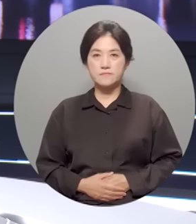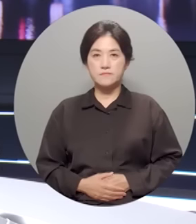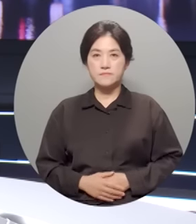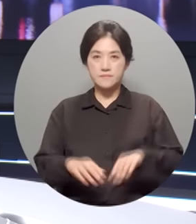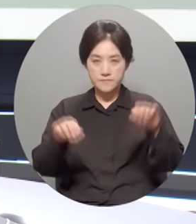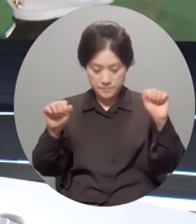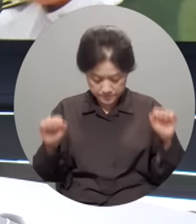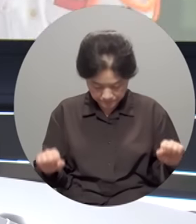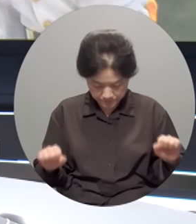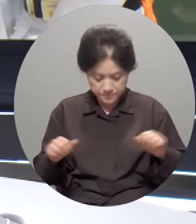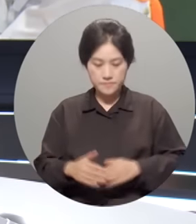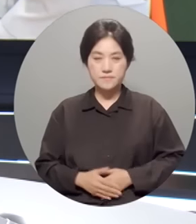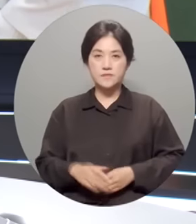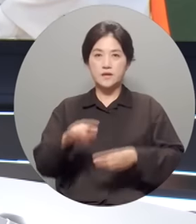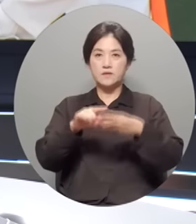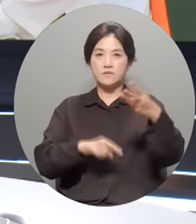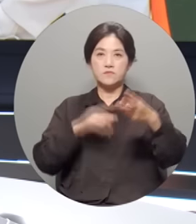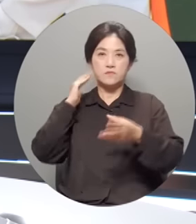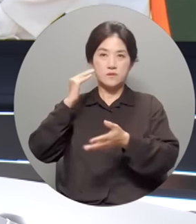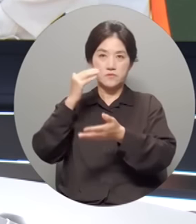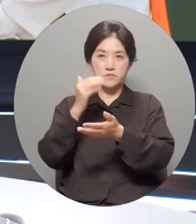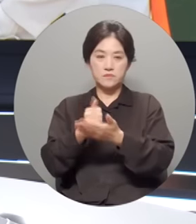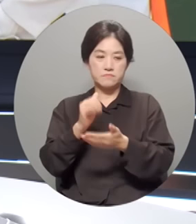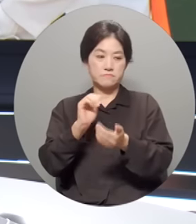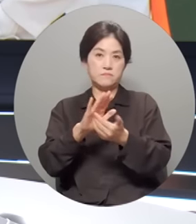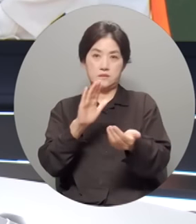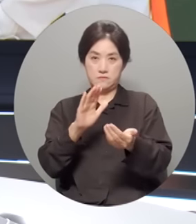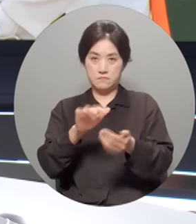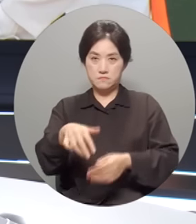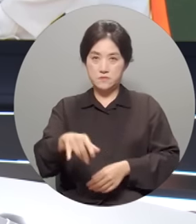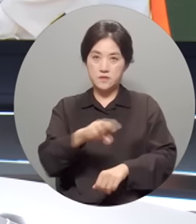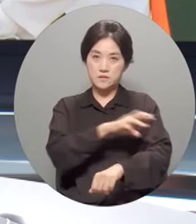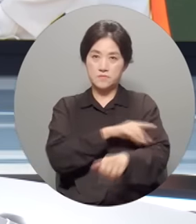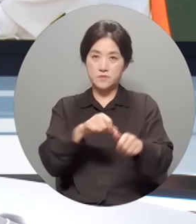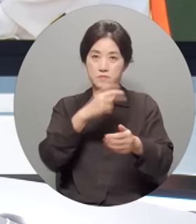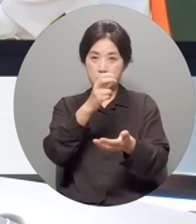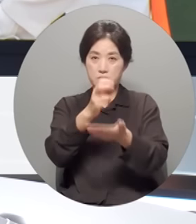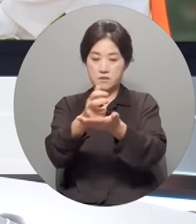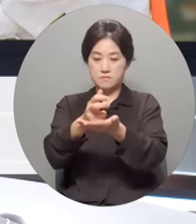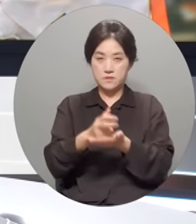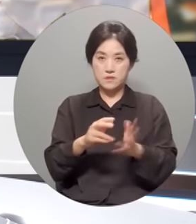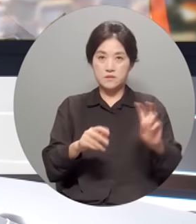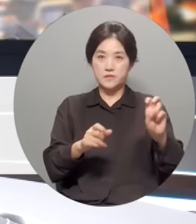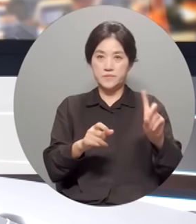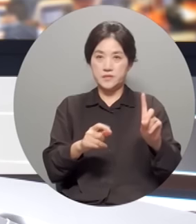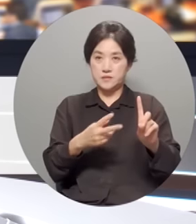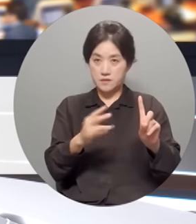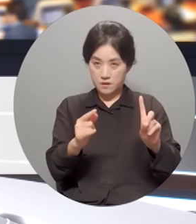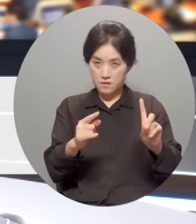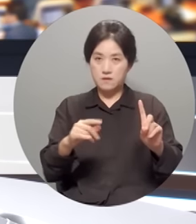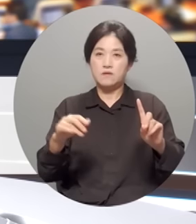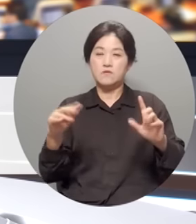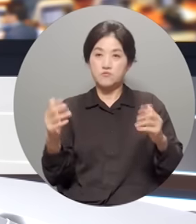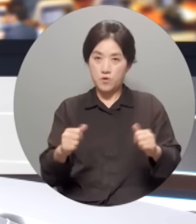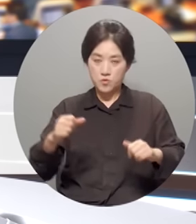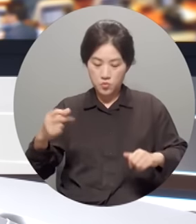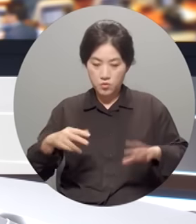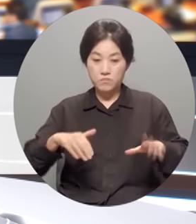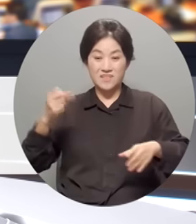여러분 안녕하십니까? 윤석열 대통령이 거부권을 행사한 최상병 특검법이 21대 국회에 이어 이번에도 재표결